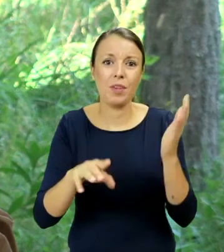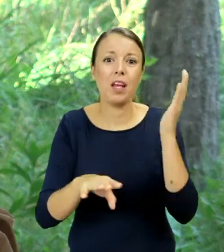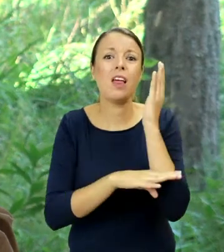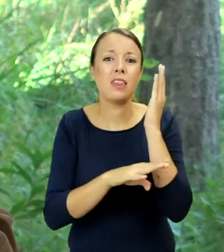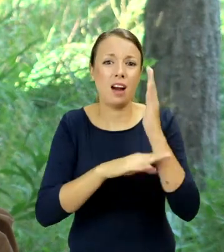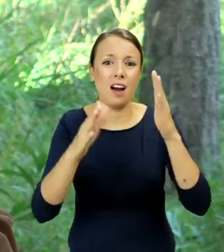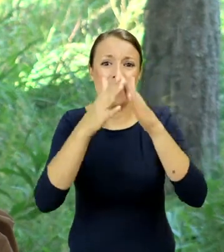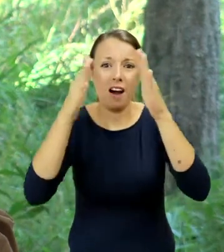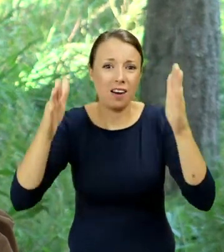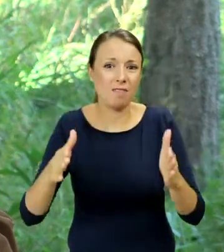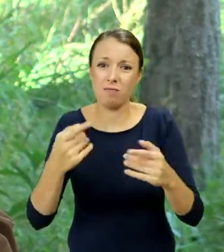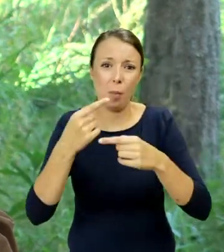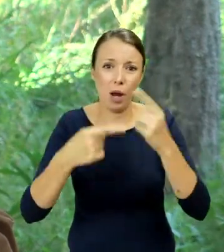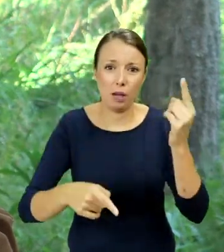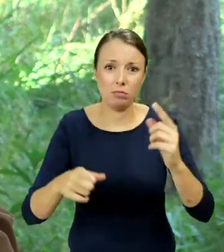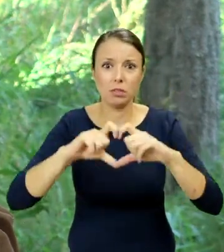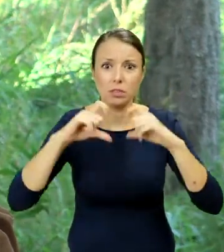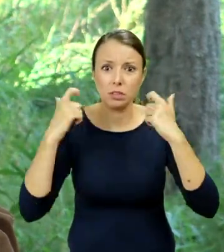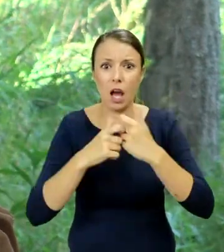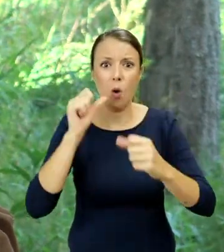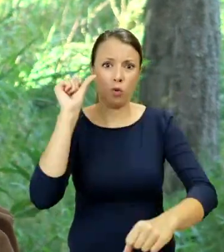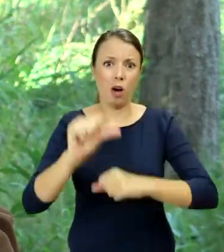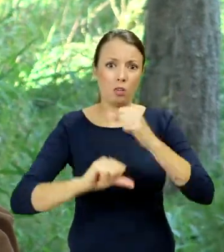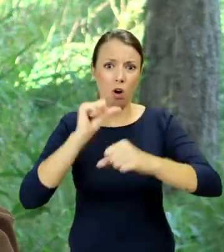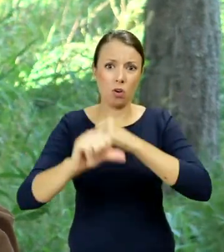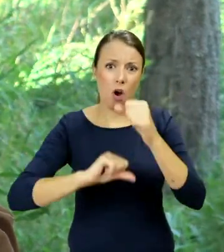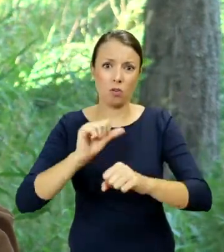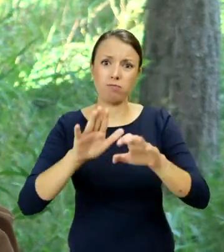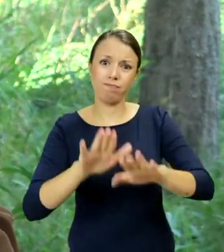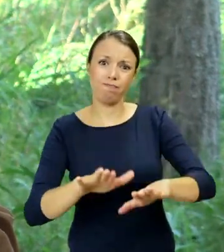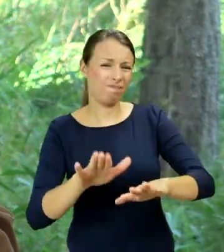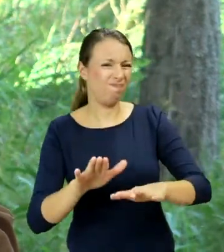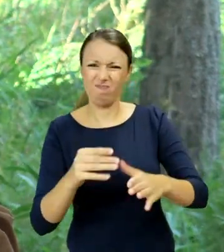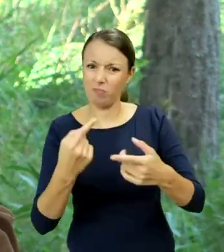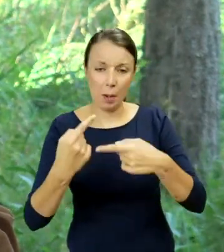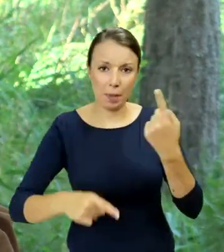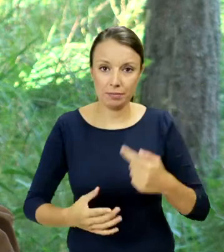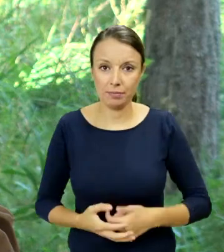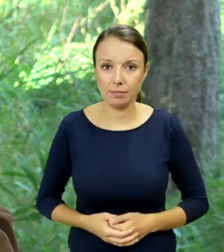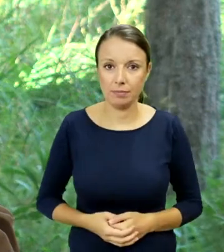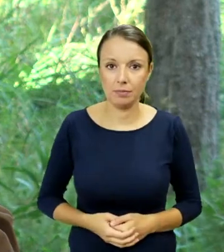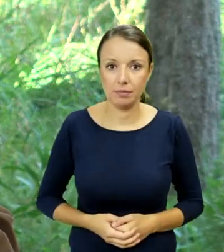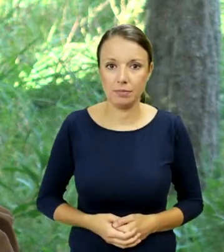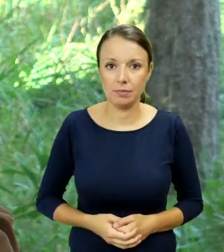całorocznego zamieszkania. I w